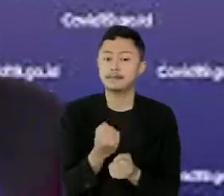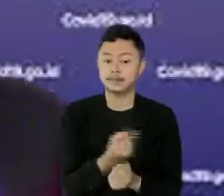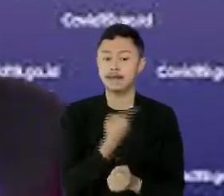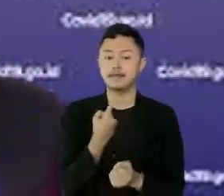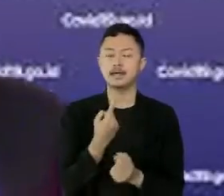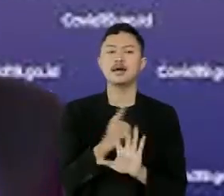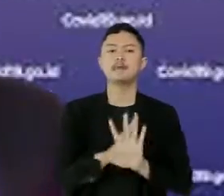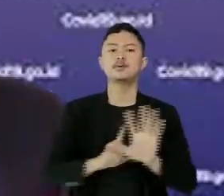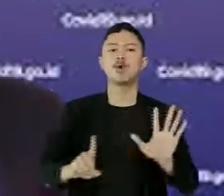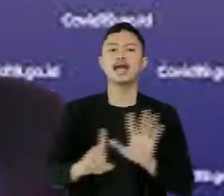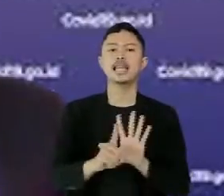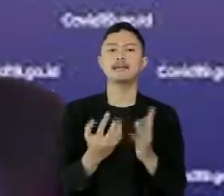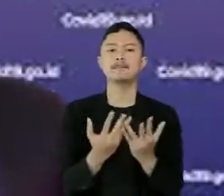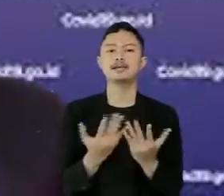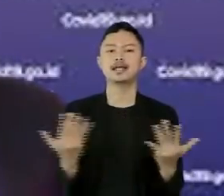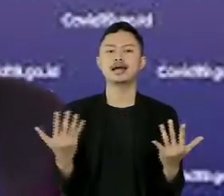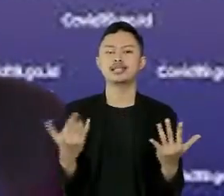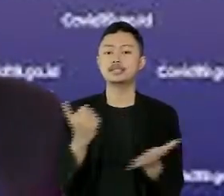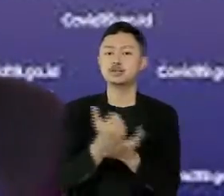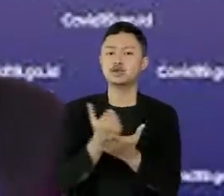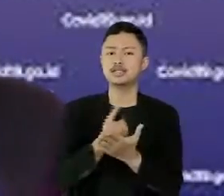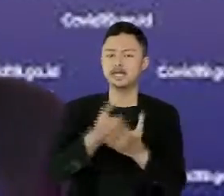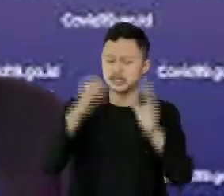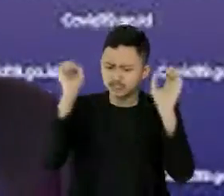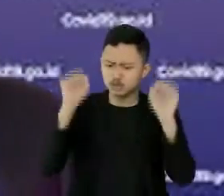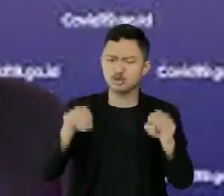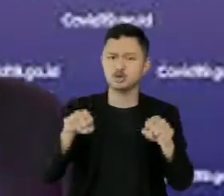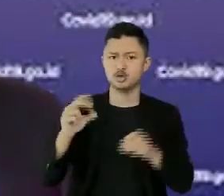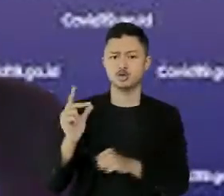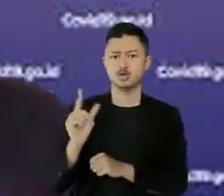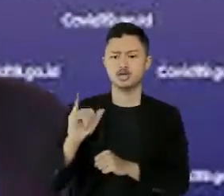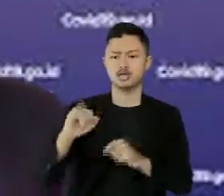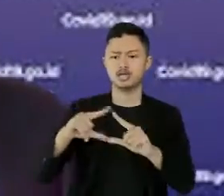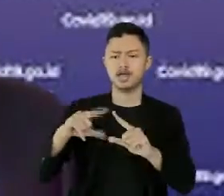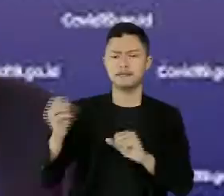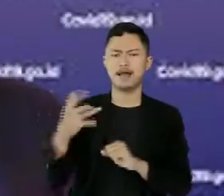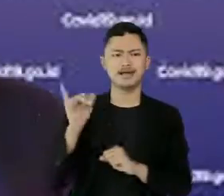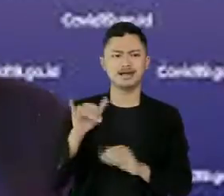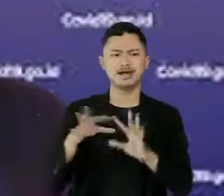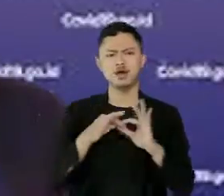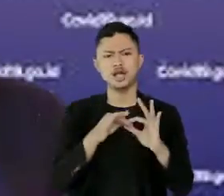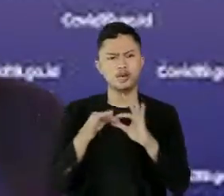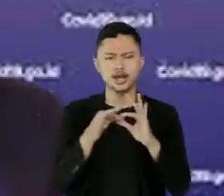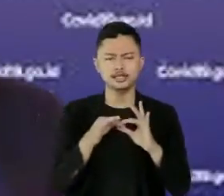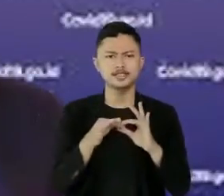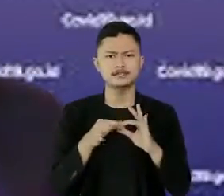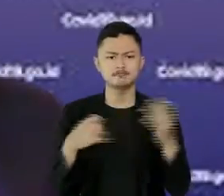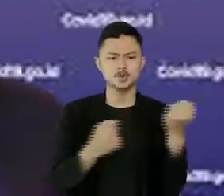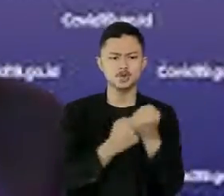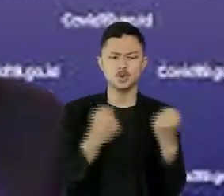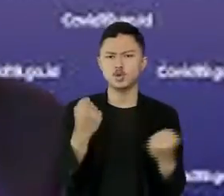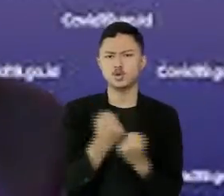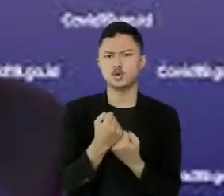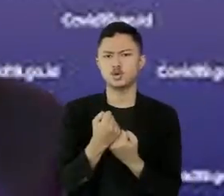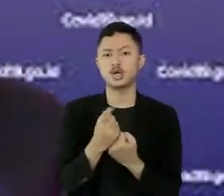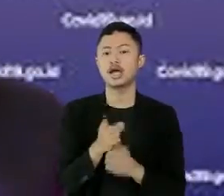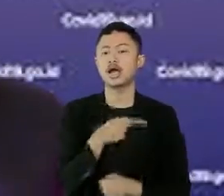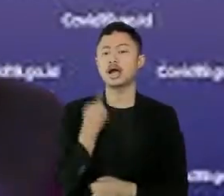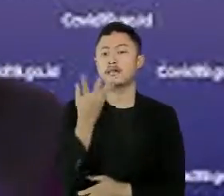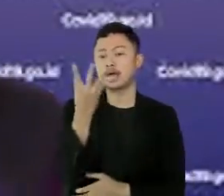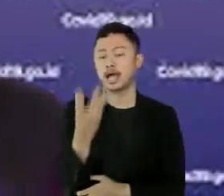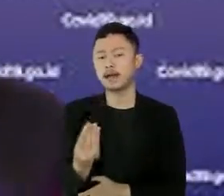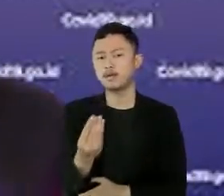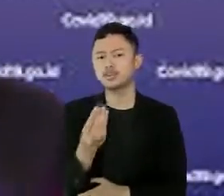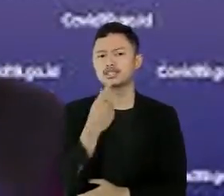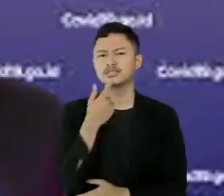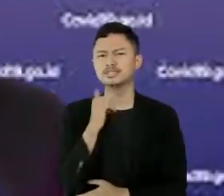rumput, jadi saya sepakat dengan Mbak Ria bahwa kita harus bersinergi dan berkolaborasi. Kami yang ada di desa ini